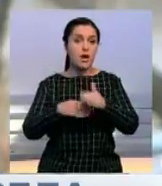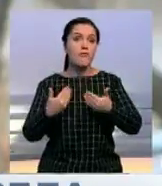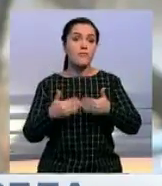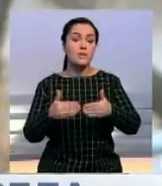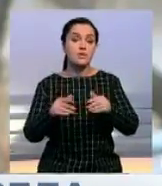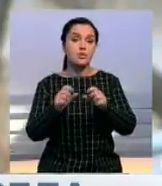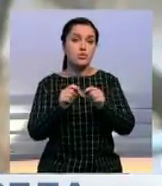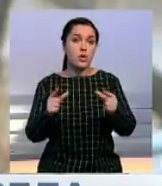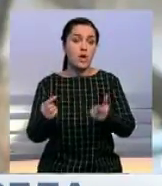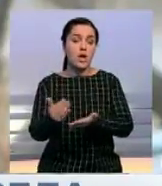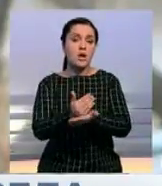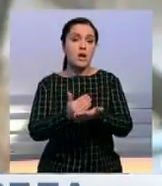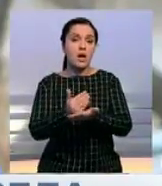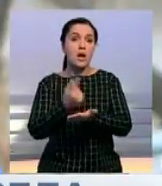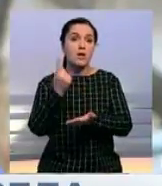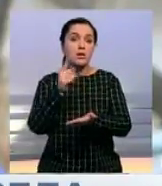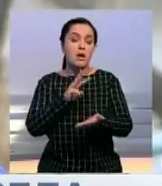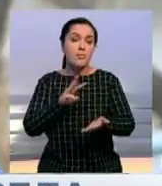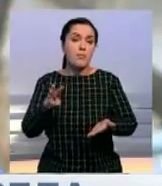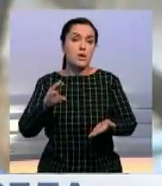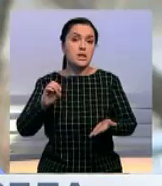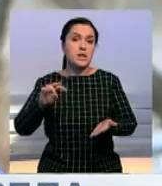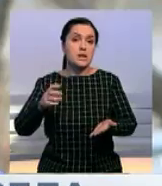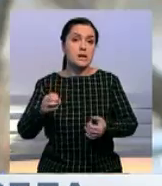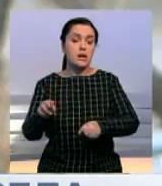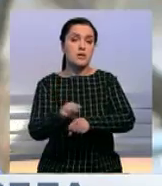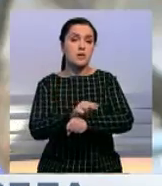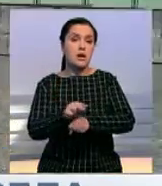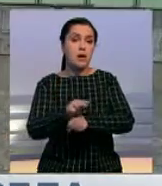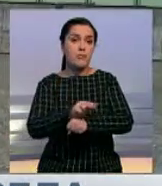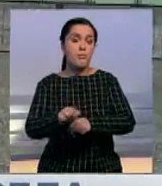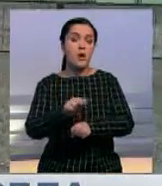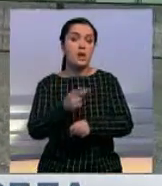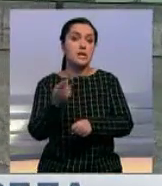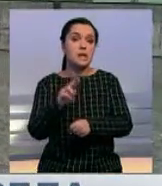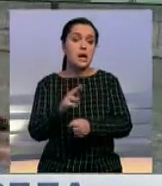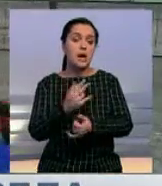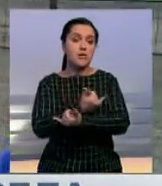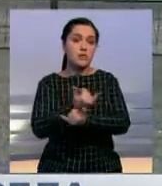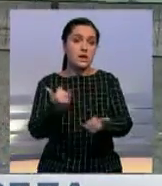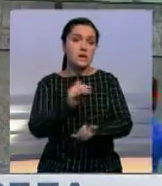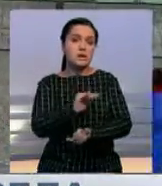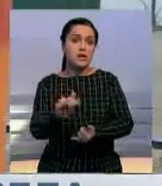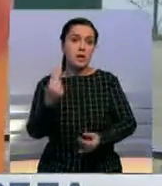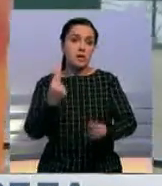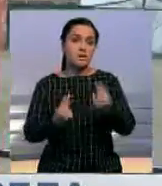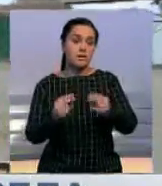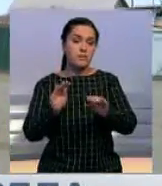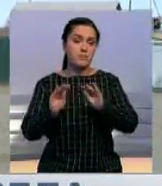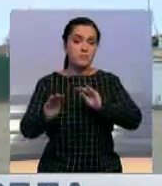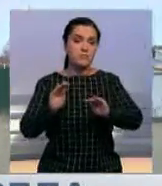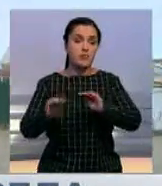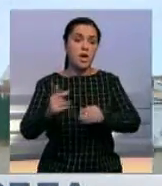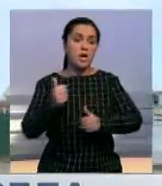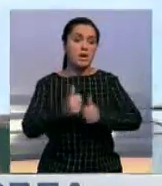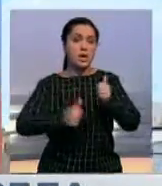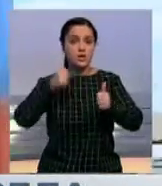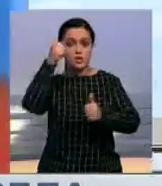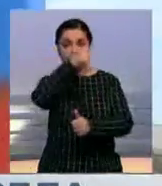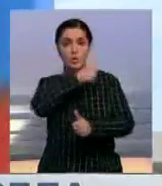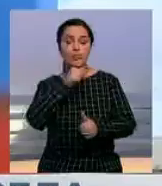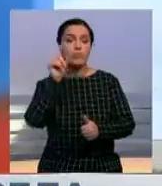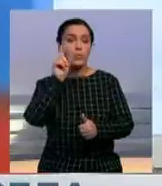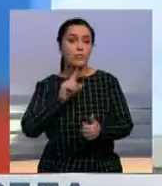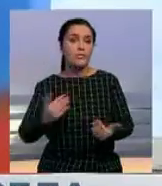собрали 1 миллион тенге. И на эти средства сделали детскую площадку. Так жизнь в отдаленном поселке с каждым годом становится все